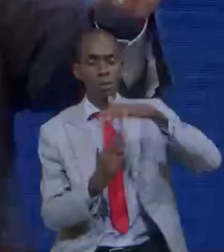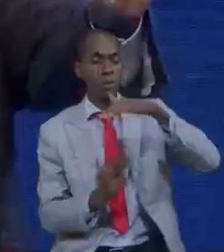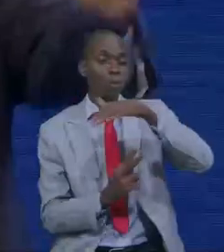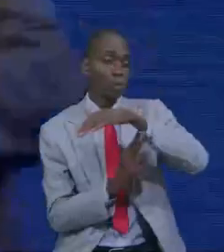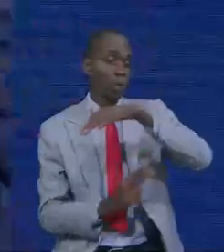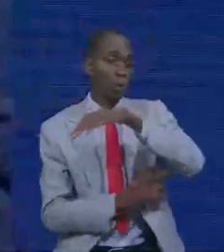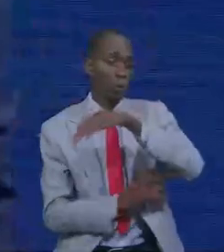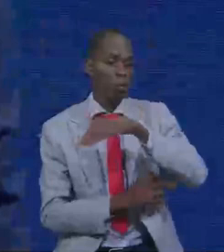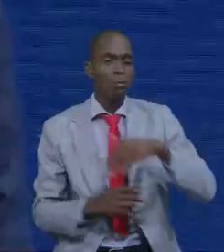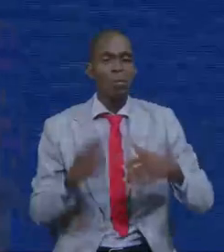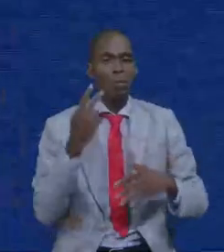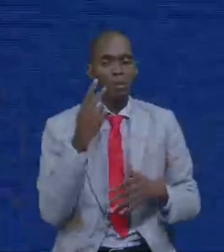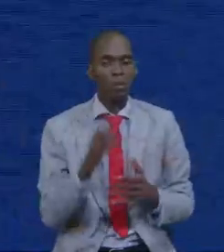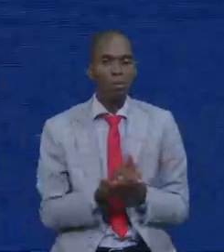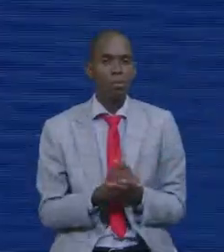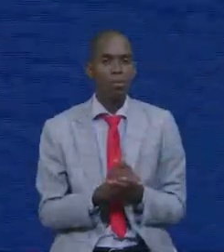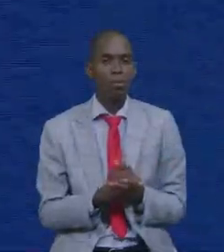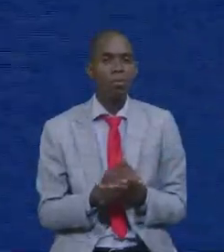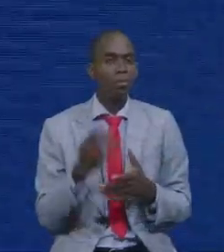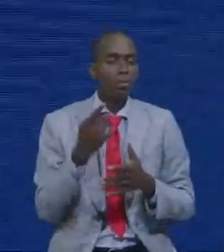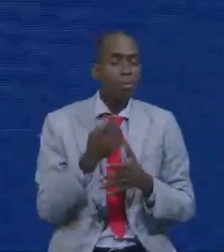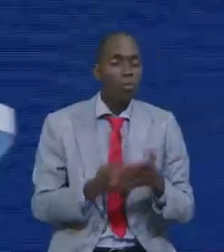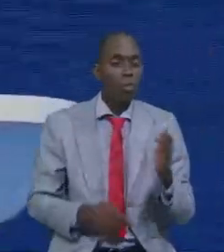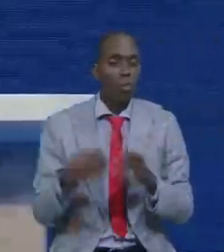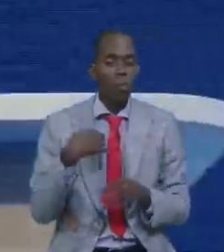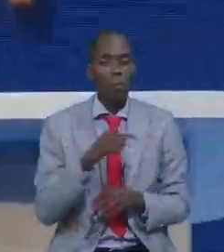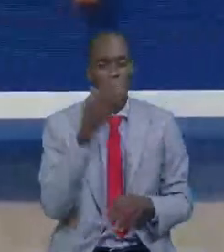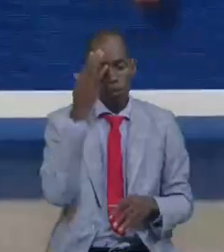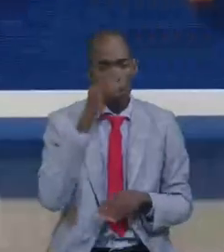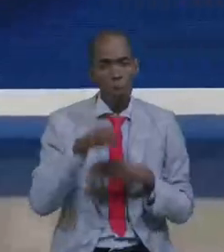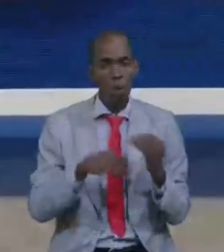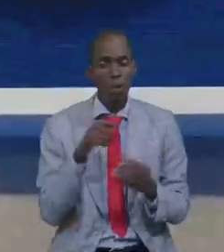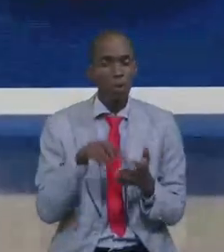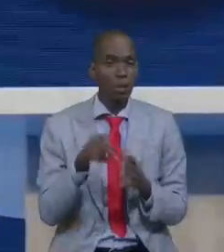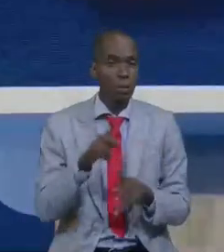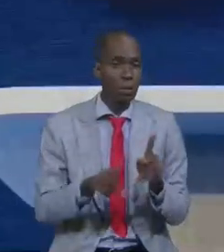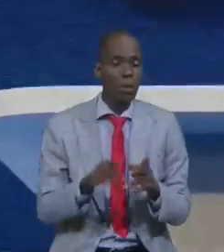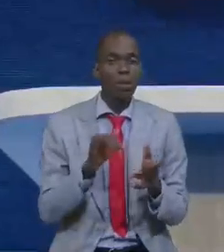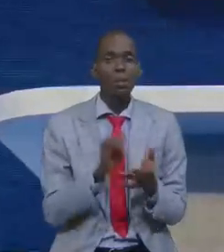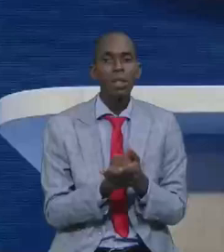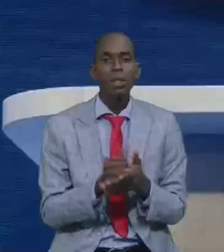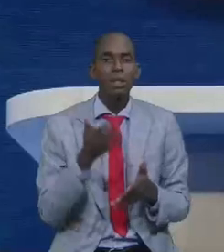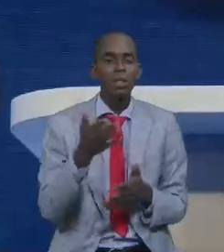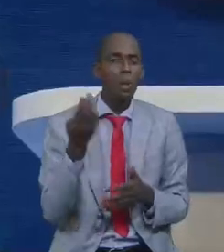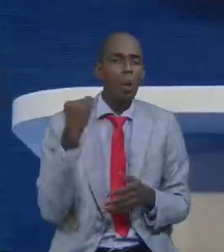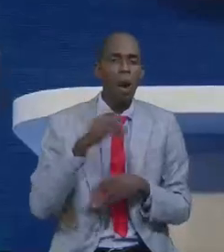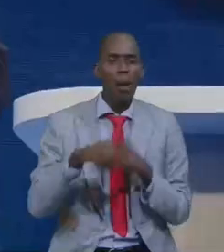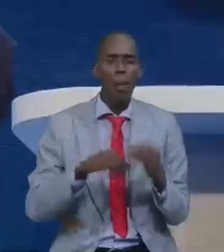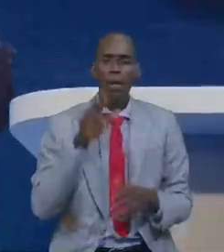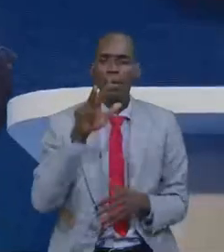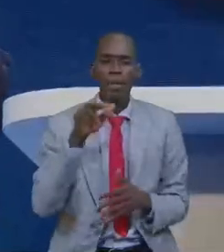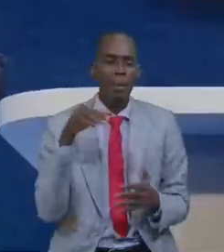personnes. De ce que nous connaissons à leur sujet, ils étaient environ 3 millions de personnes. Et